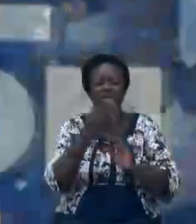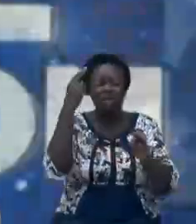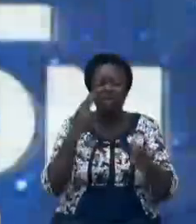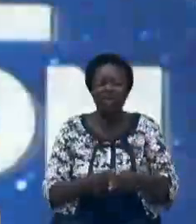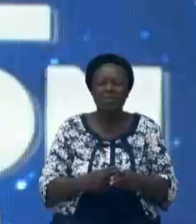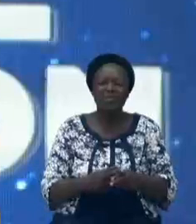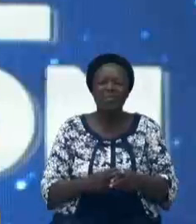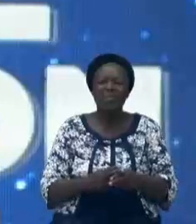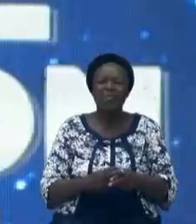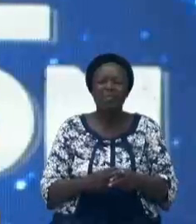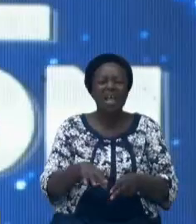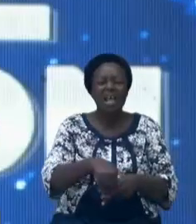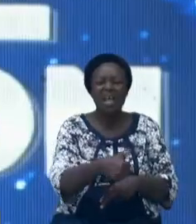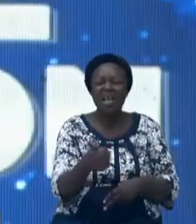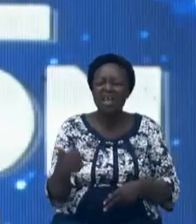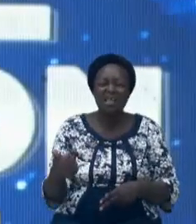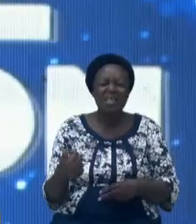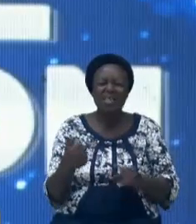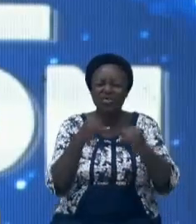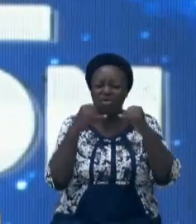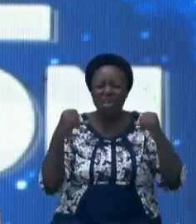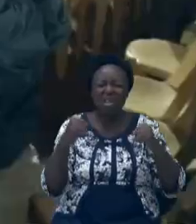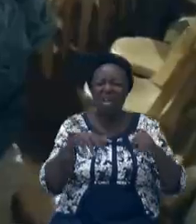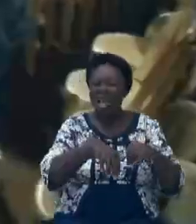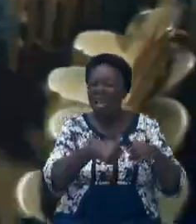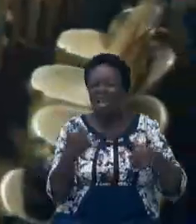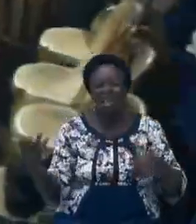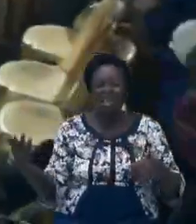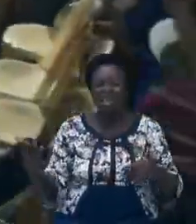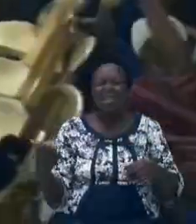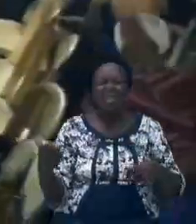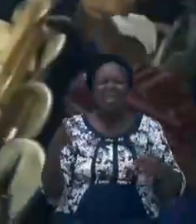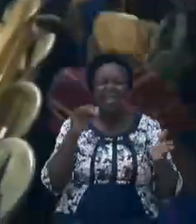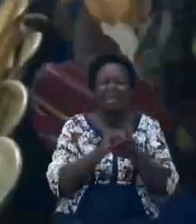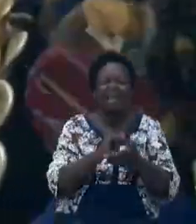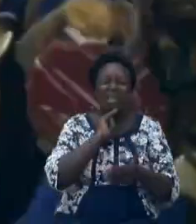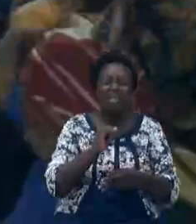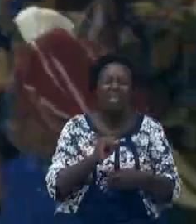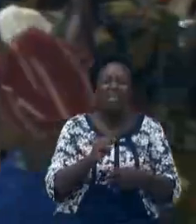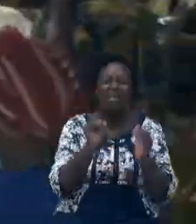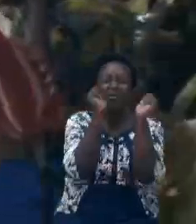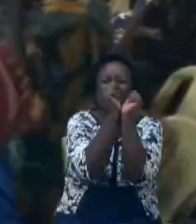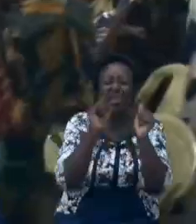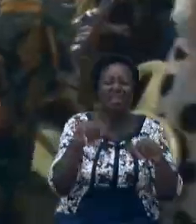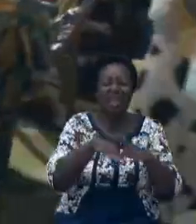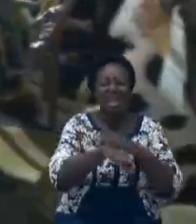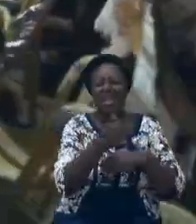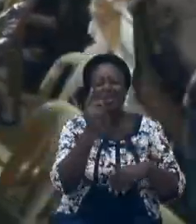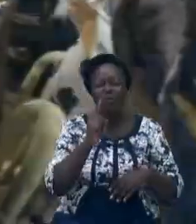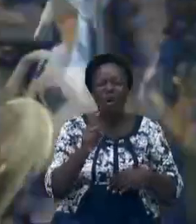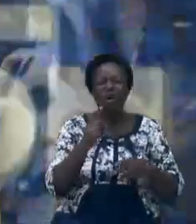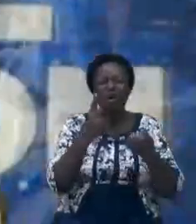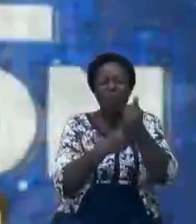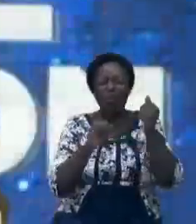je te commande sans au nom de jésus toutes chaînes tout lien